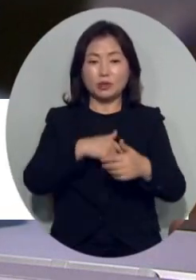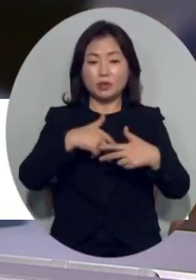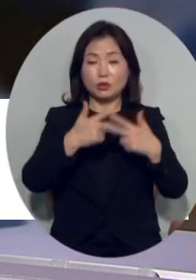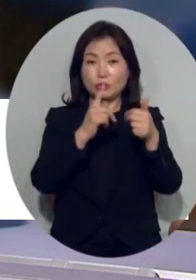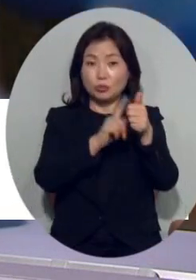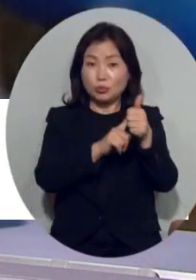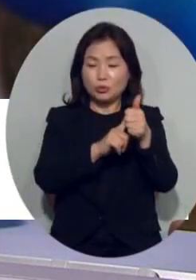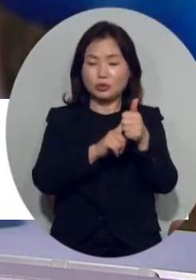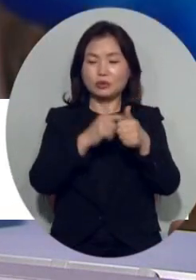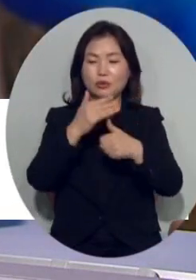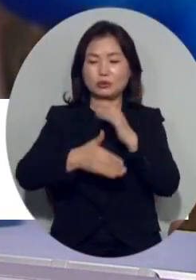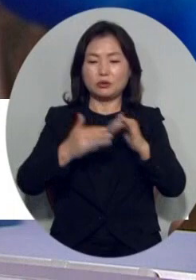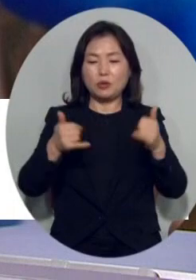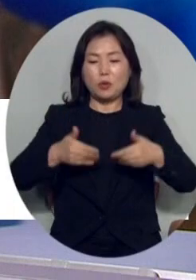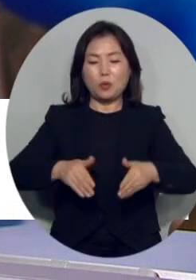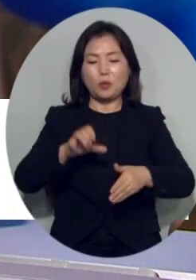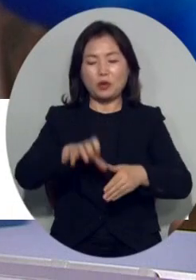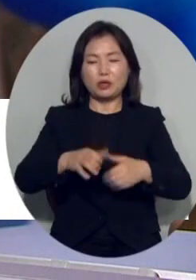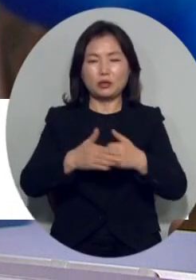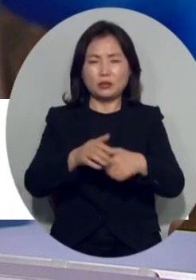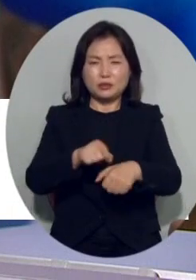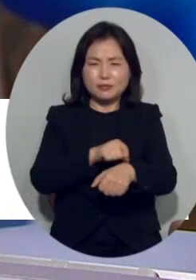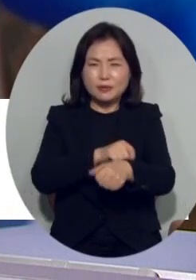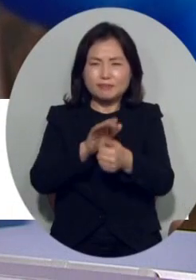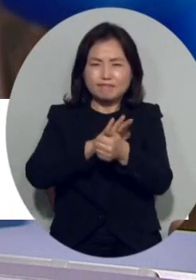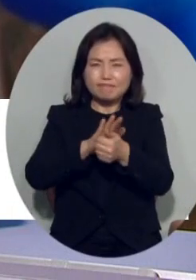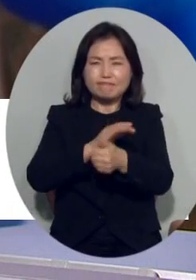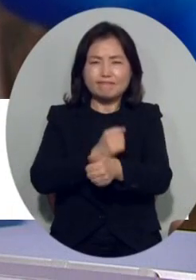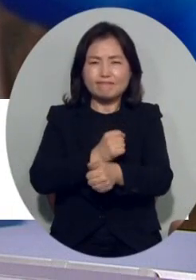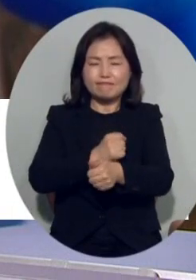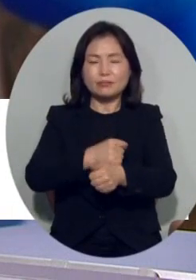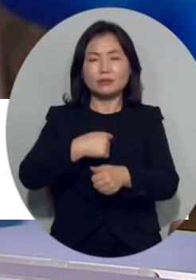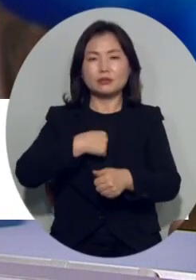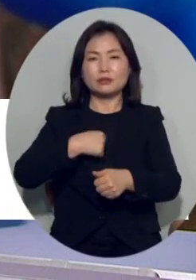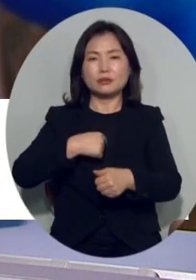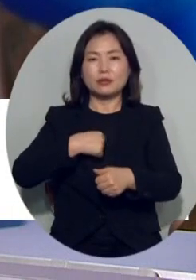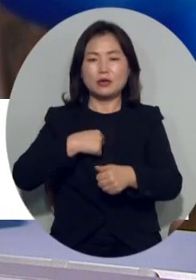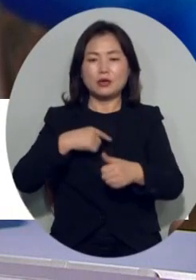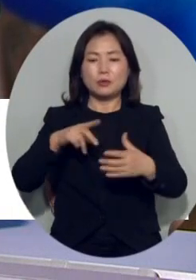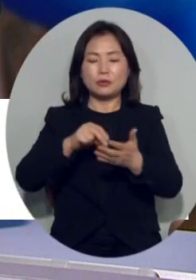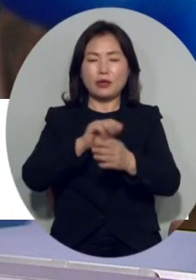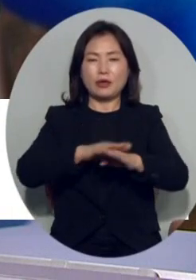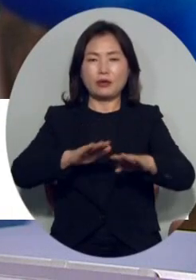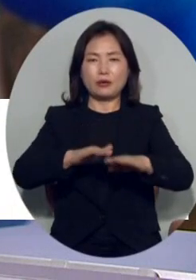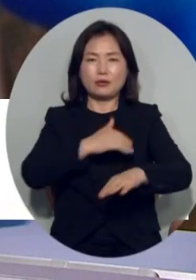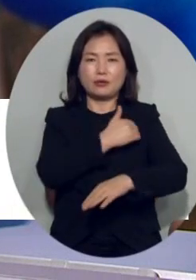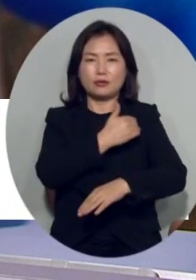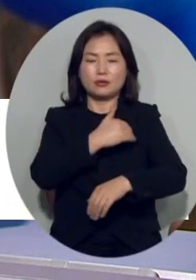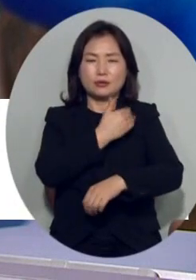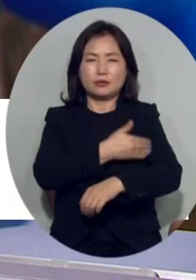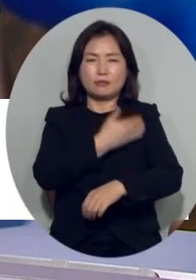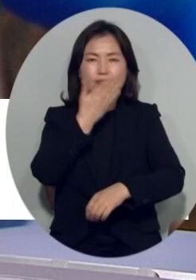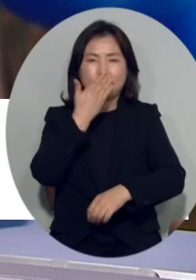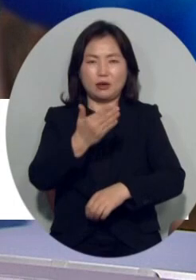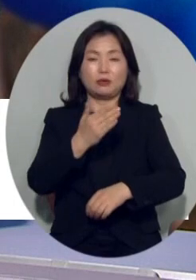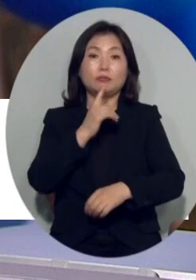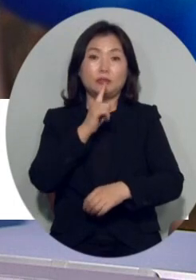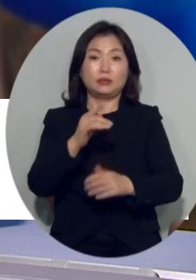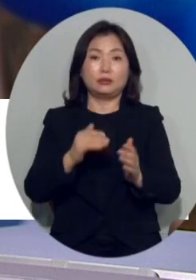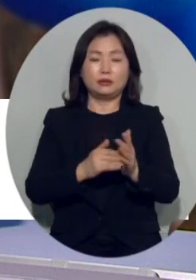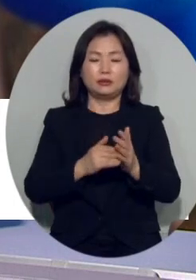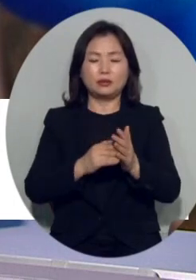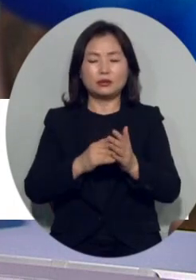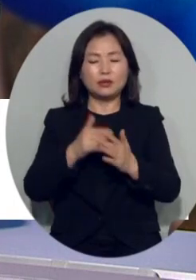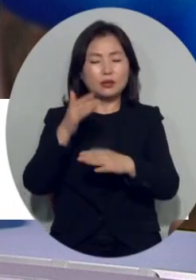대구 시민들에게 고향이라서 특별하게 챙기겠다, 자신이 문제 해결 능력이 있다라고 강조했습니다. 안개